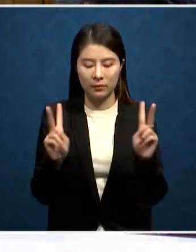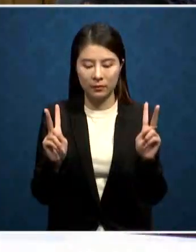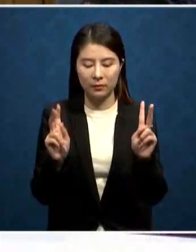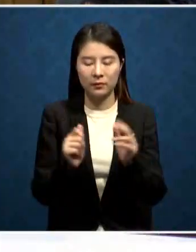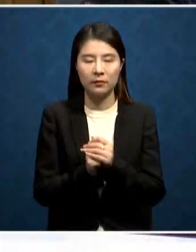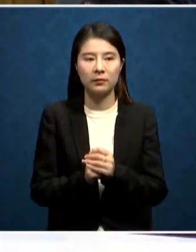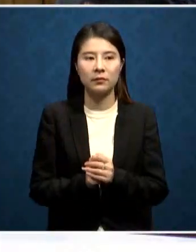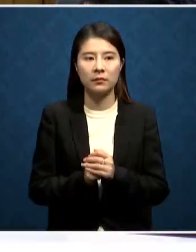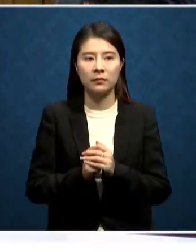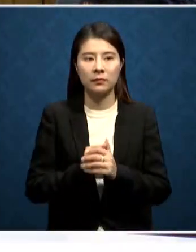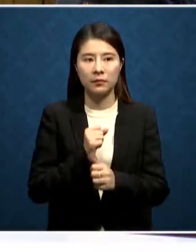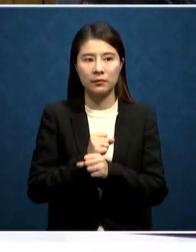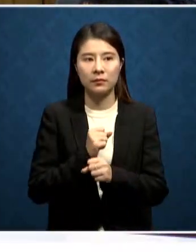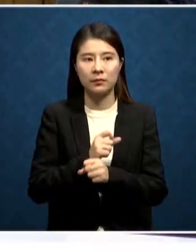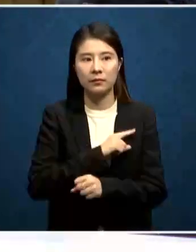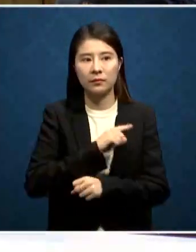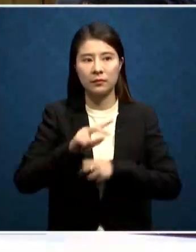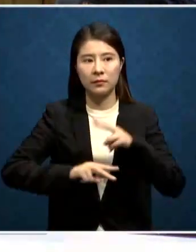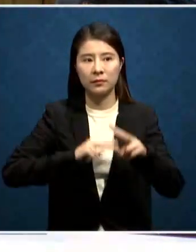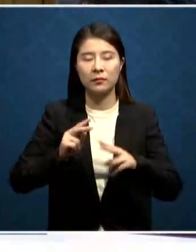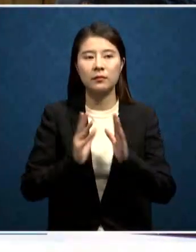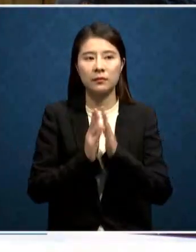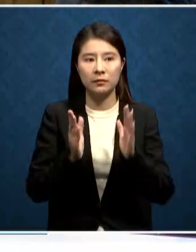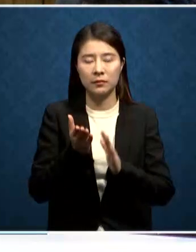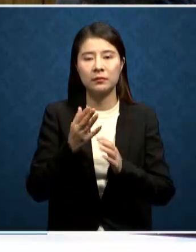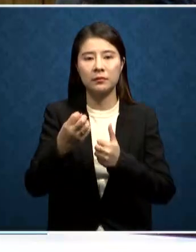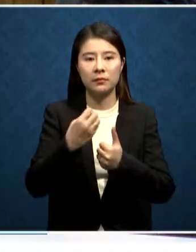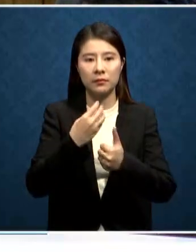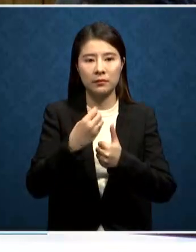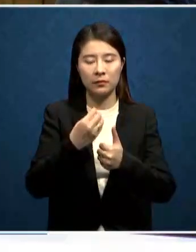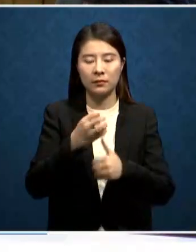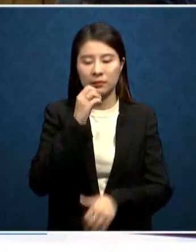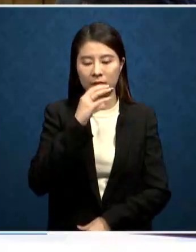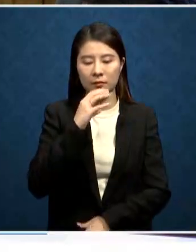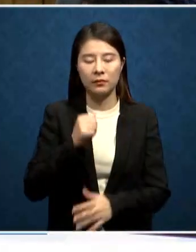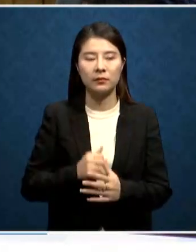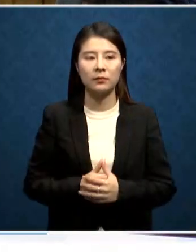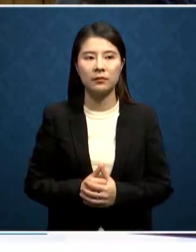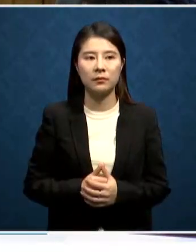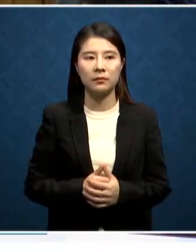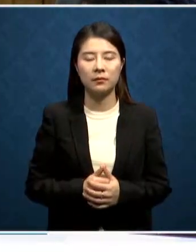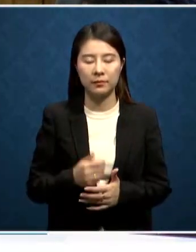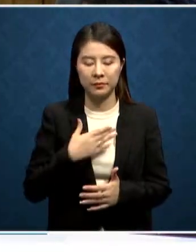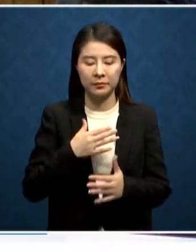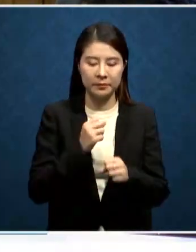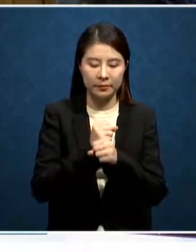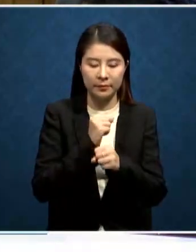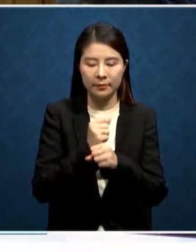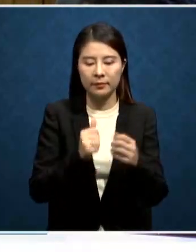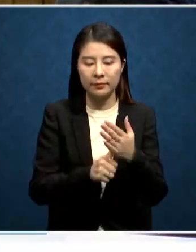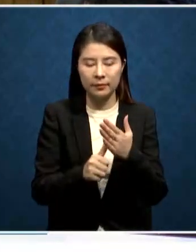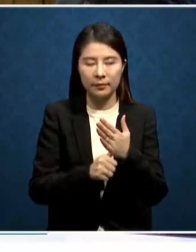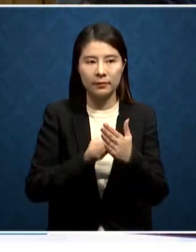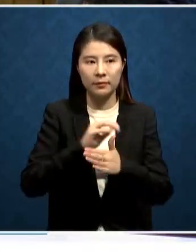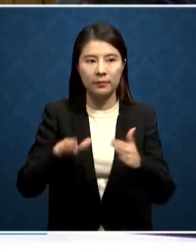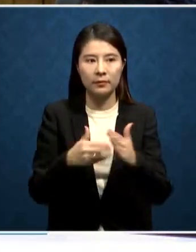อิสระนะคะซึ่งก็ต้องขอบคุณท่านที่ได้ให้กรุณาให้คำแนะนำนะคะเราก็ได้พยายามอ่าตอบสนองในทุกอ่าข้อสังเกต